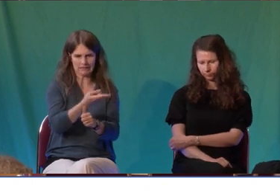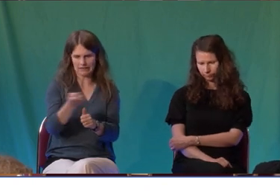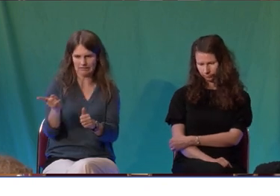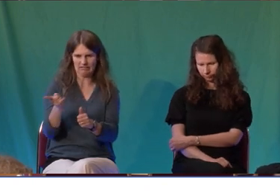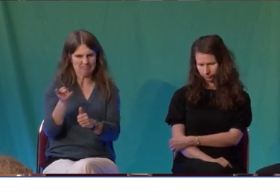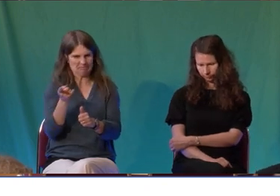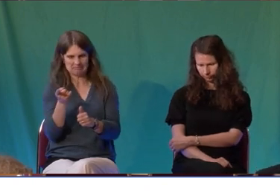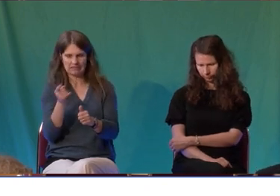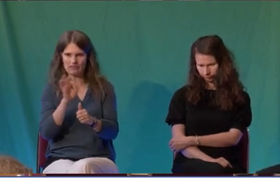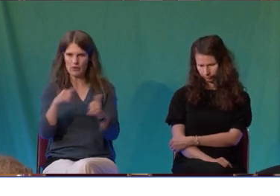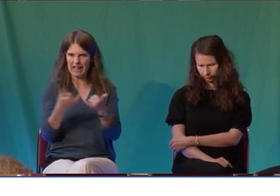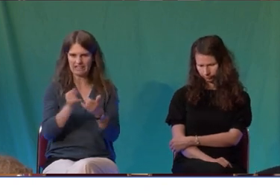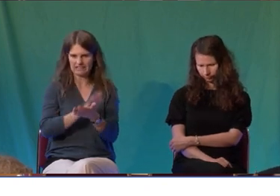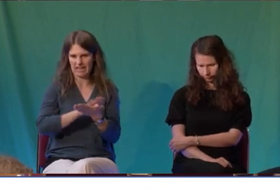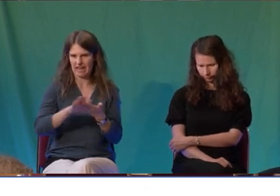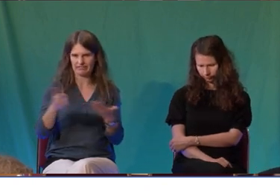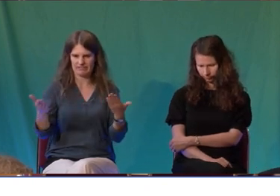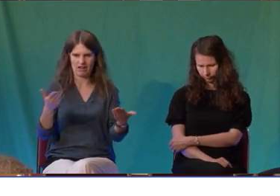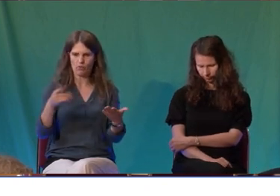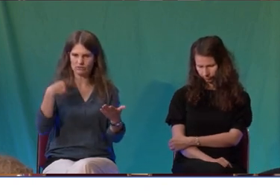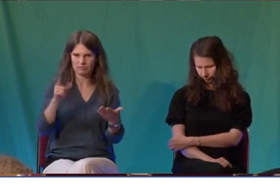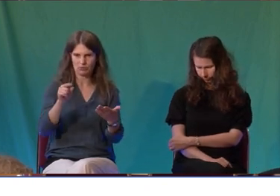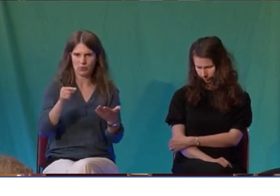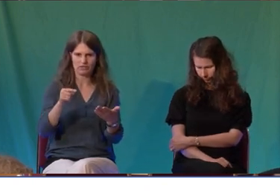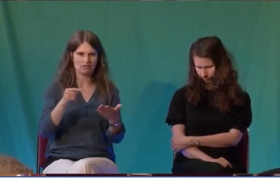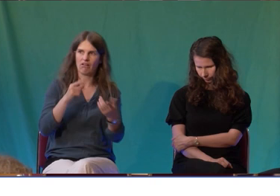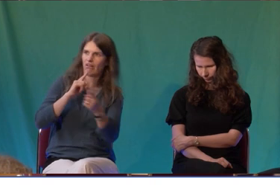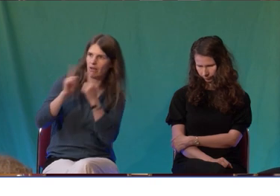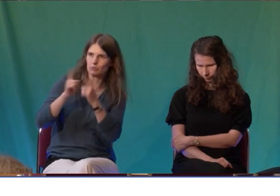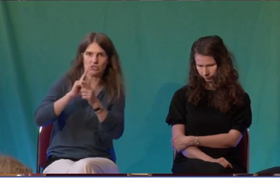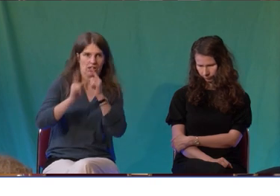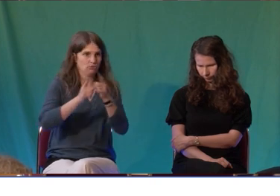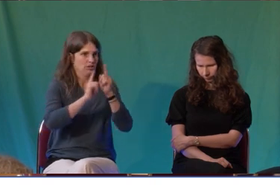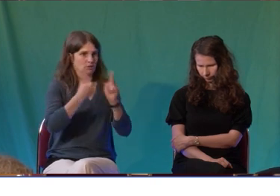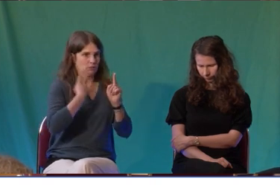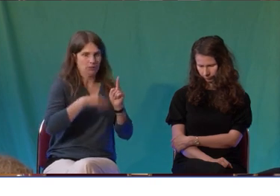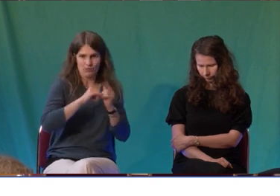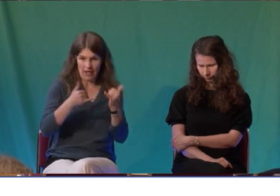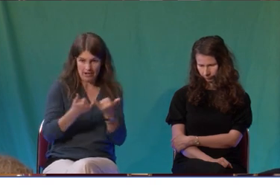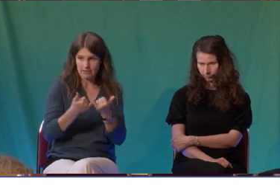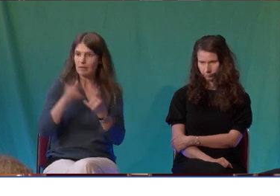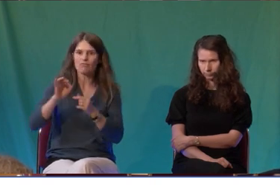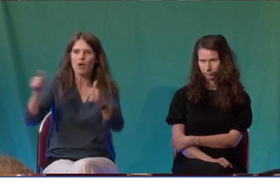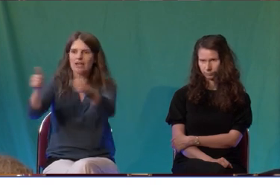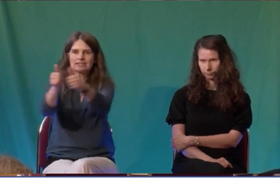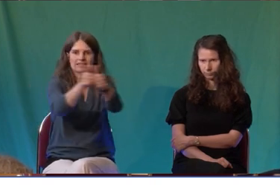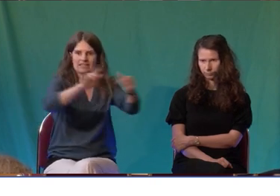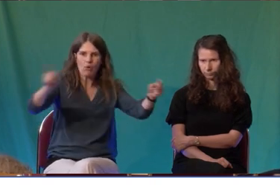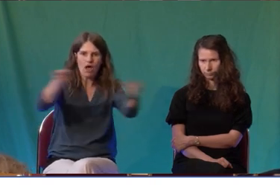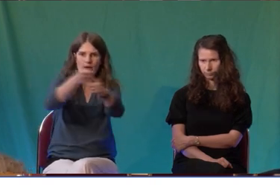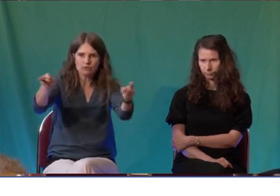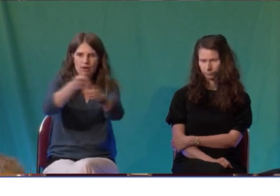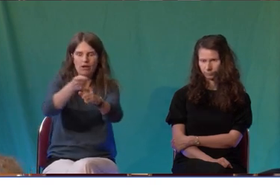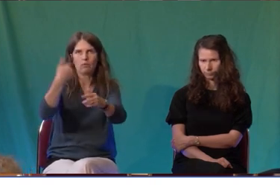sie müssen sich auch viel absprechen das ist auch nicht einfach für die Assistenz Person und für die Eltern ist oft nicht klar